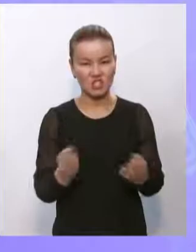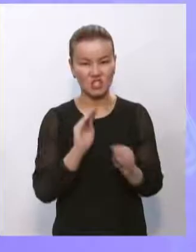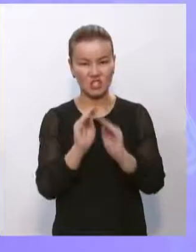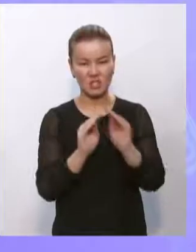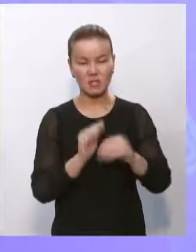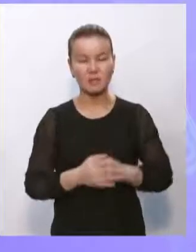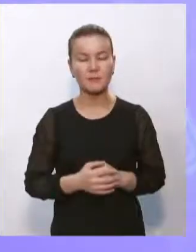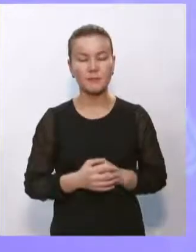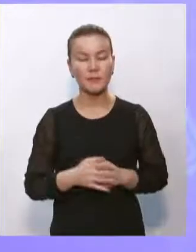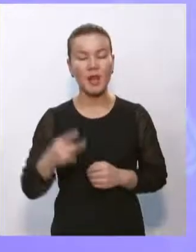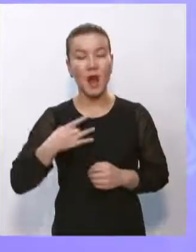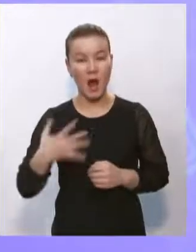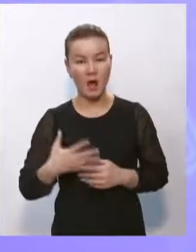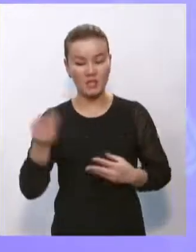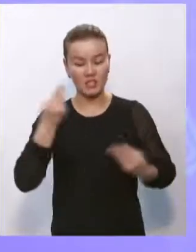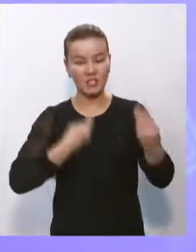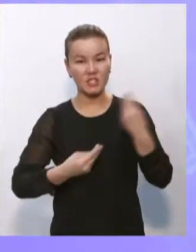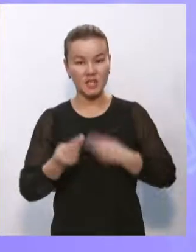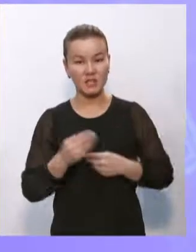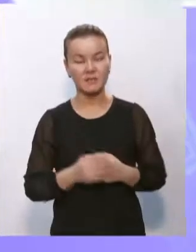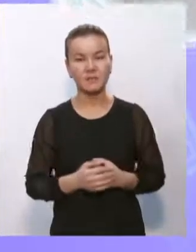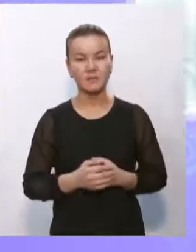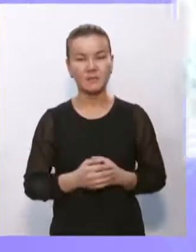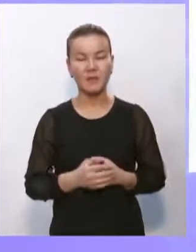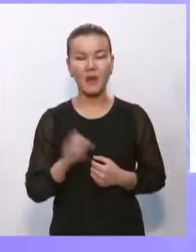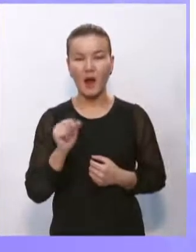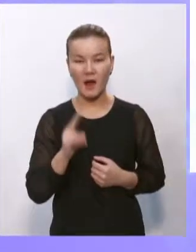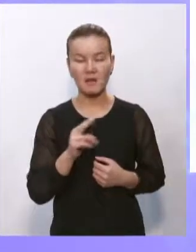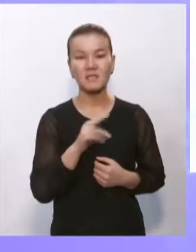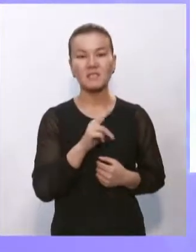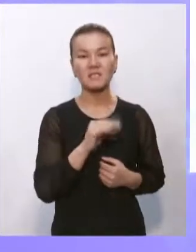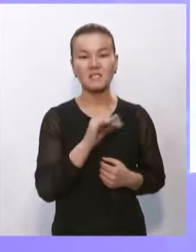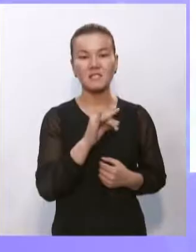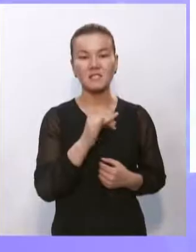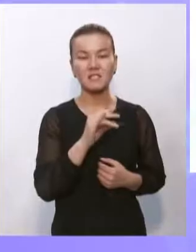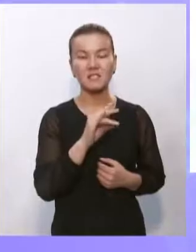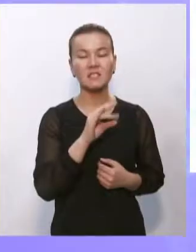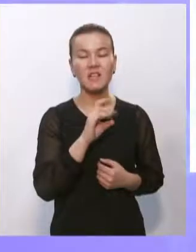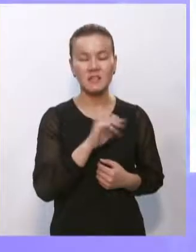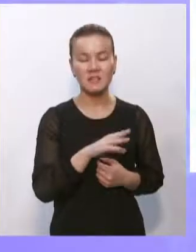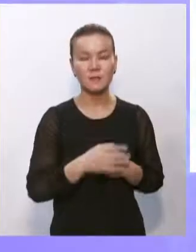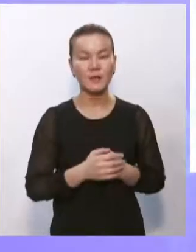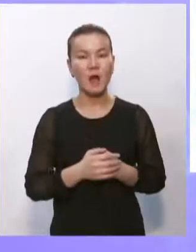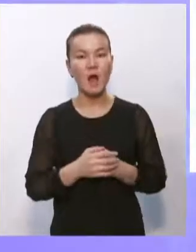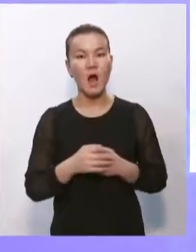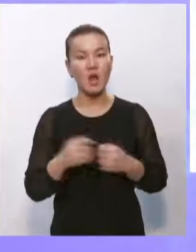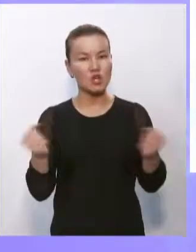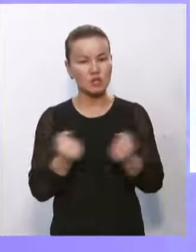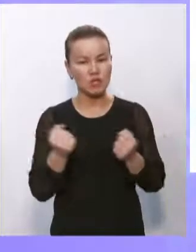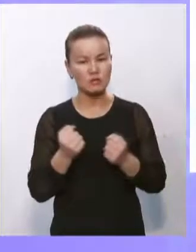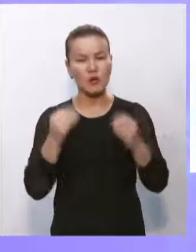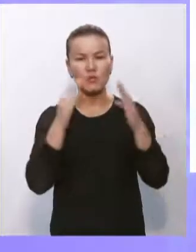Ак кийинет. Ак кийинет. Кышында бактар, үйлөр эмне болот?